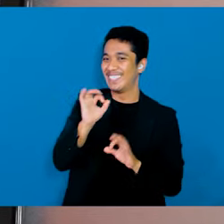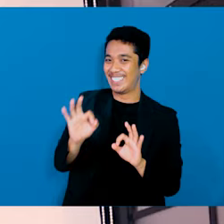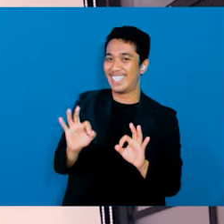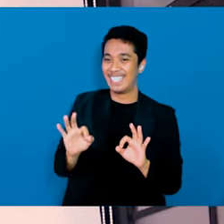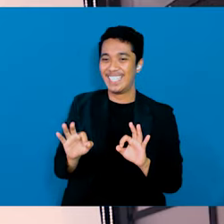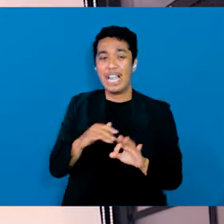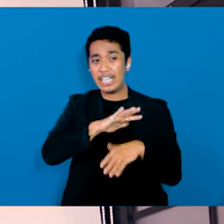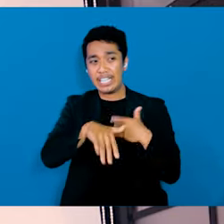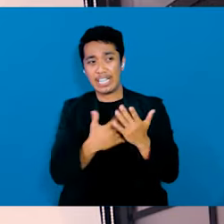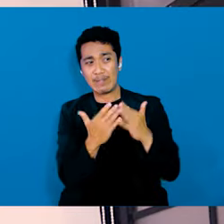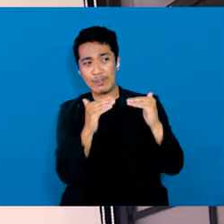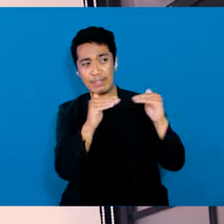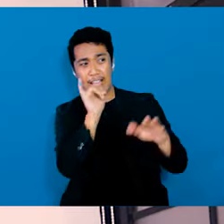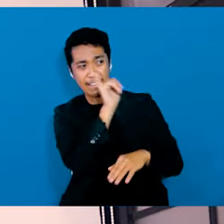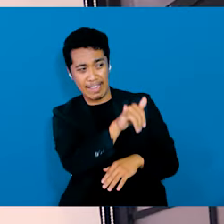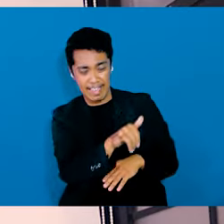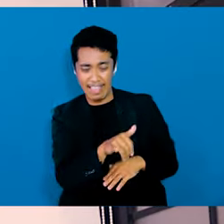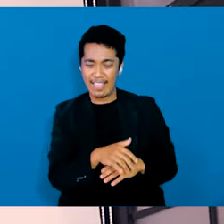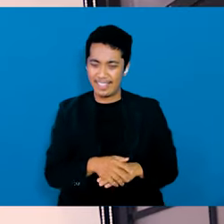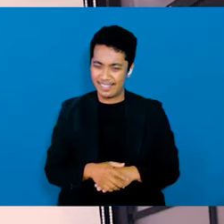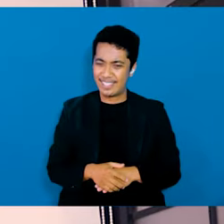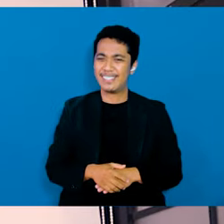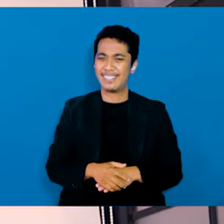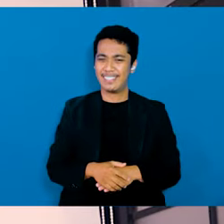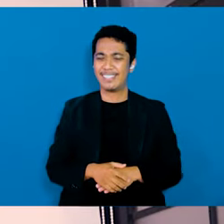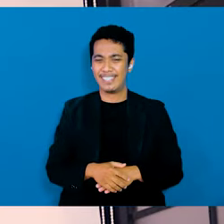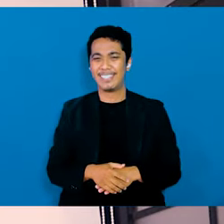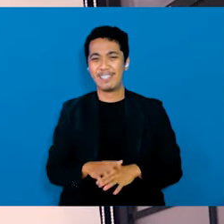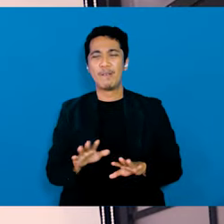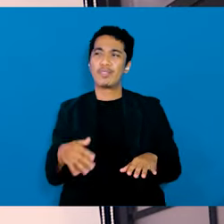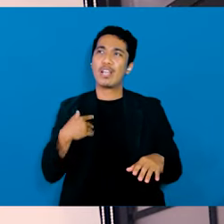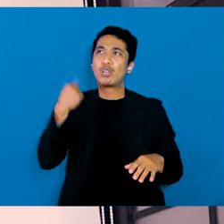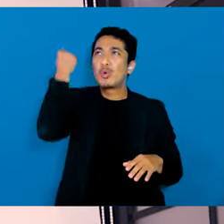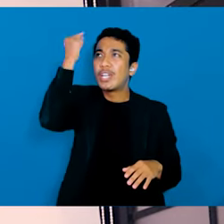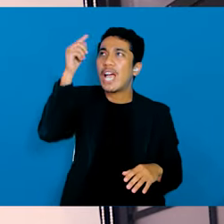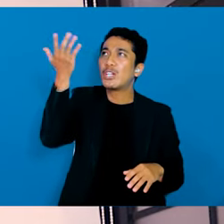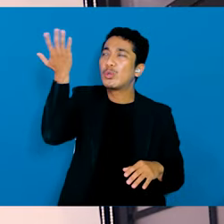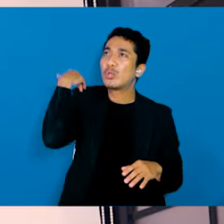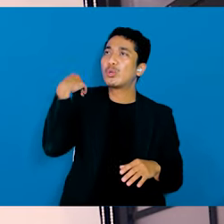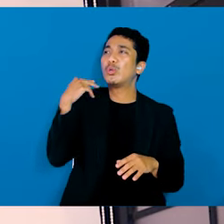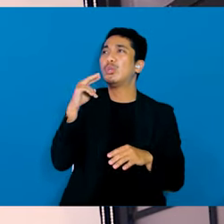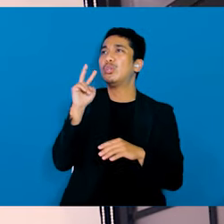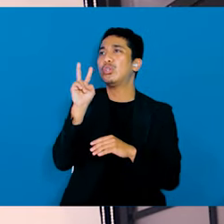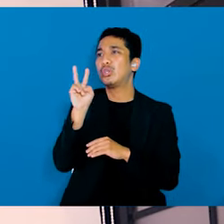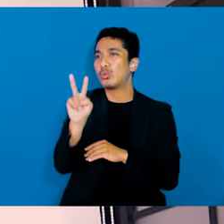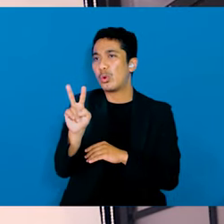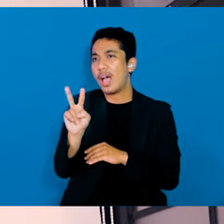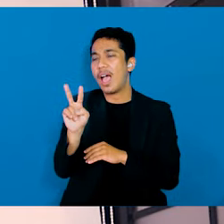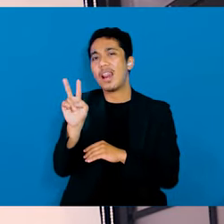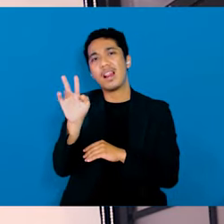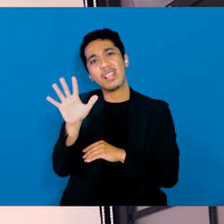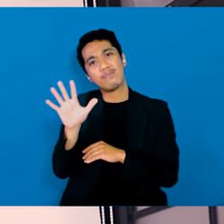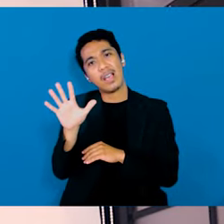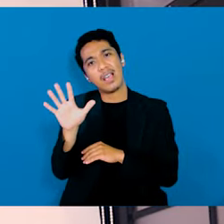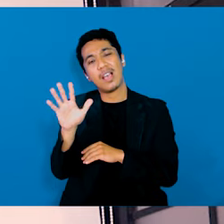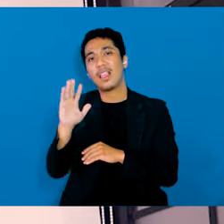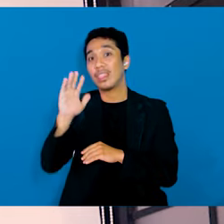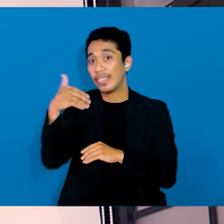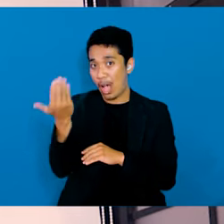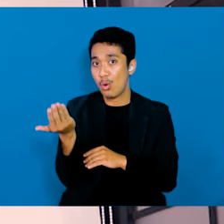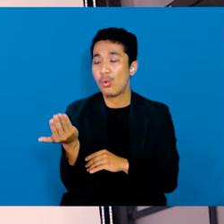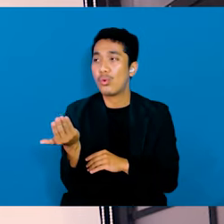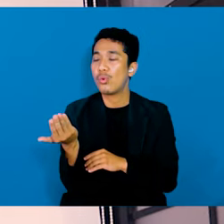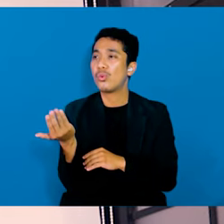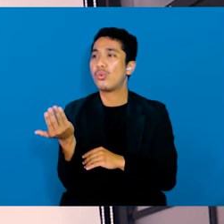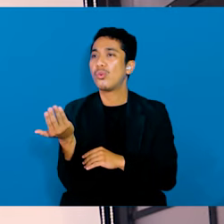inklusi kira kita juga ya, kita masih muda semua di sini. Seumuran. Saya polio itu umur 2,5 ya. Umur 2,5 saya tahun. Saya umur 2 tahun.